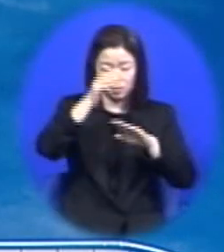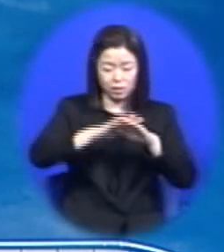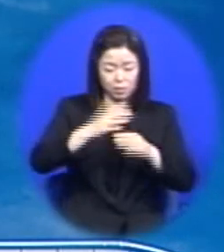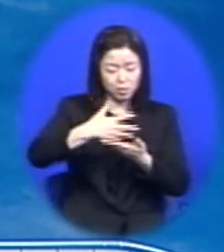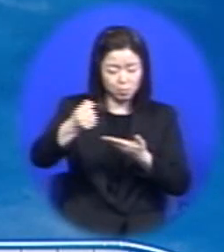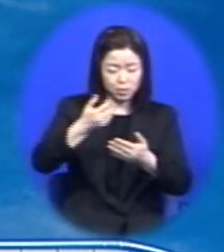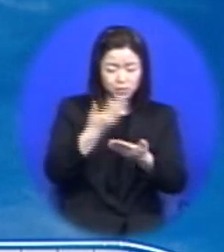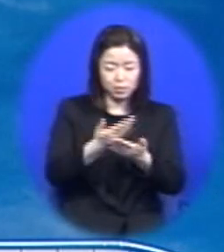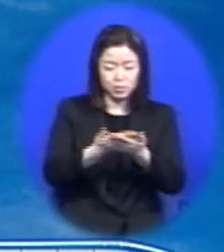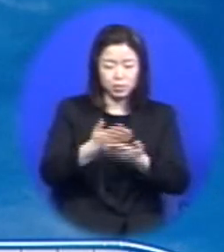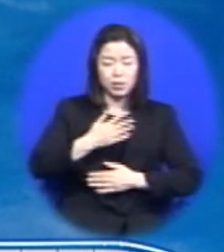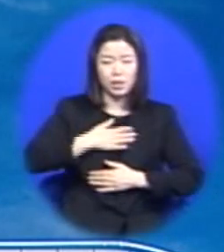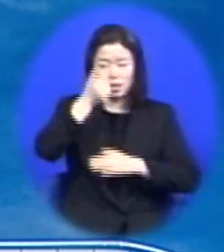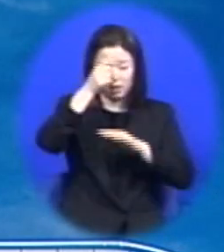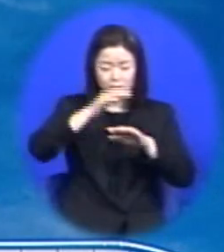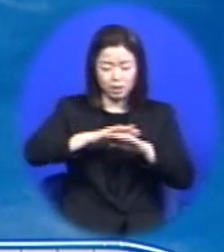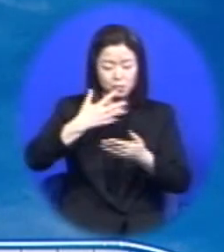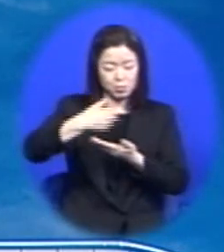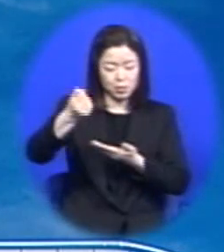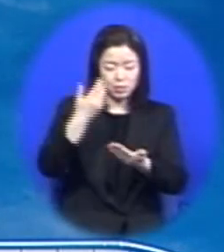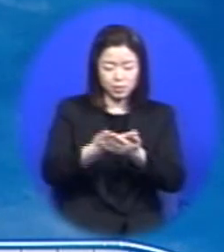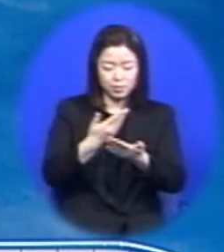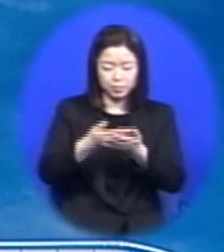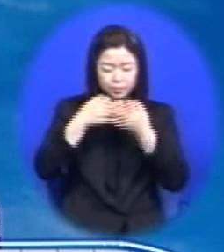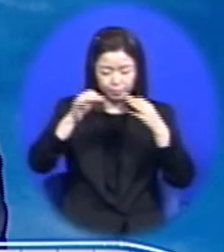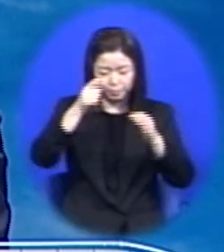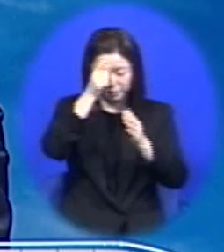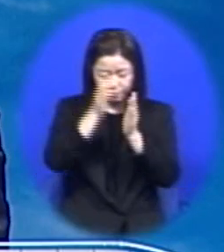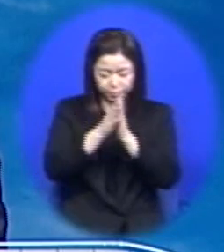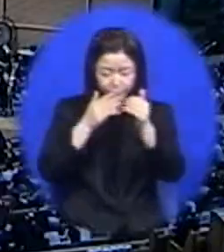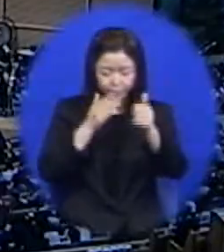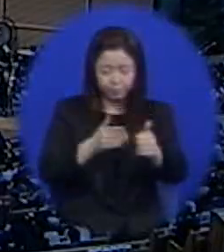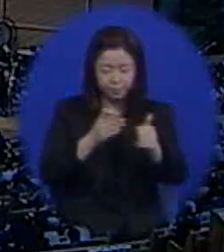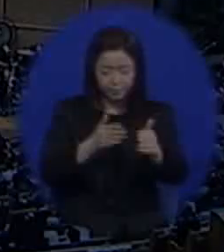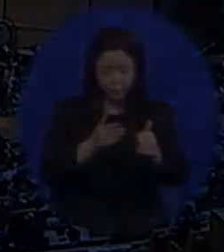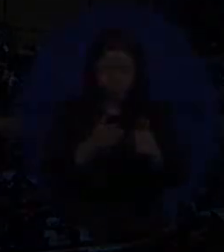나의 예배를 받으소서. 통성으로 기도하겠습니다. 은혜와 사랑이 충만하신 하나님.